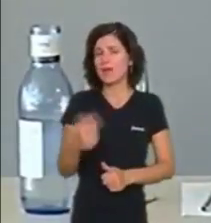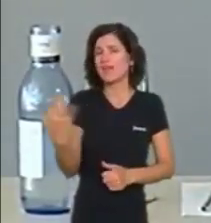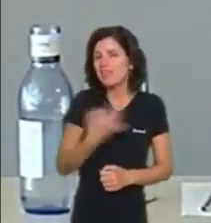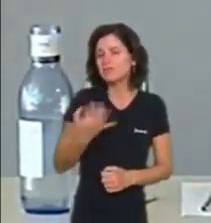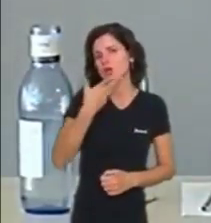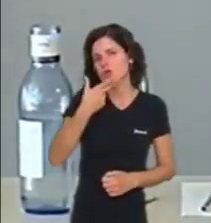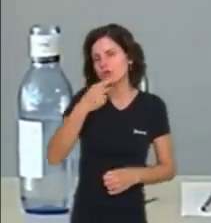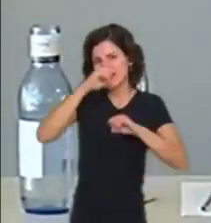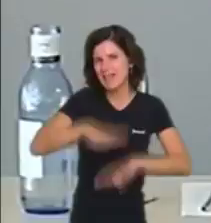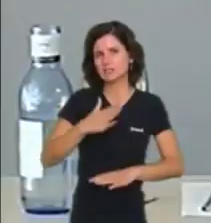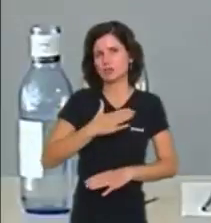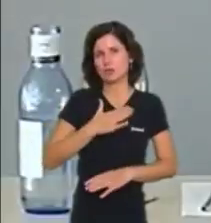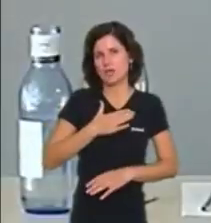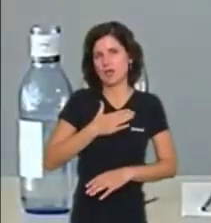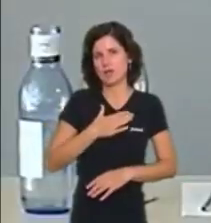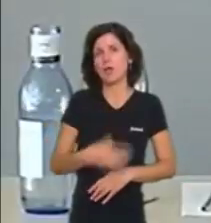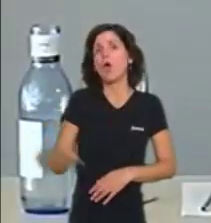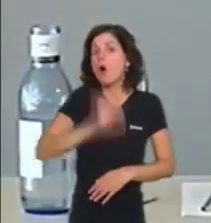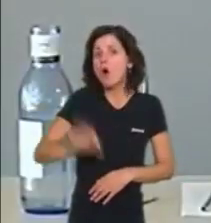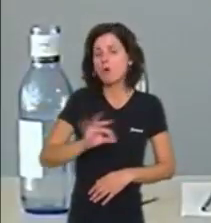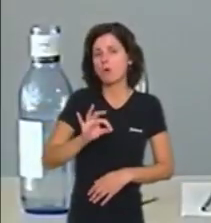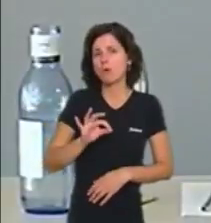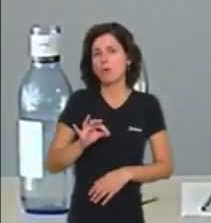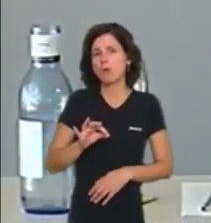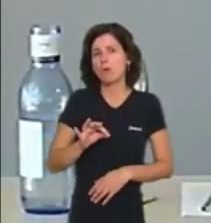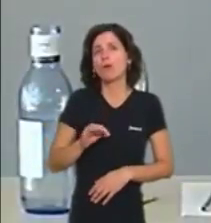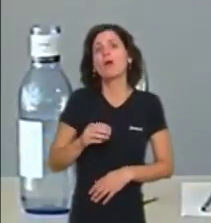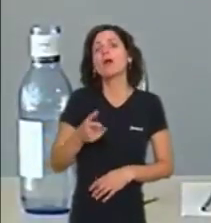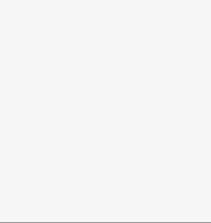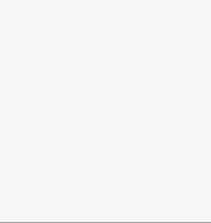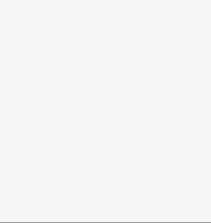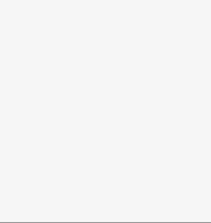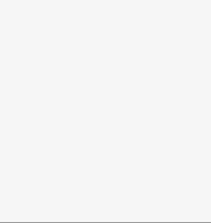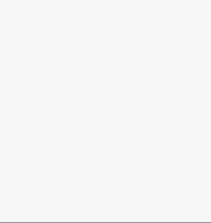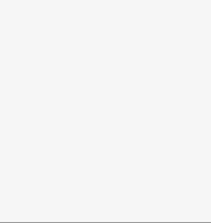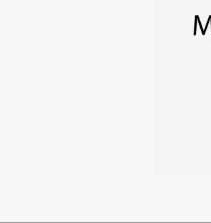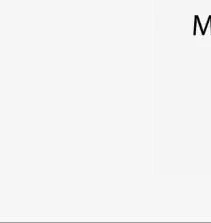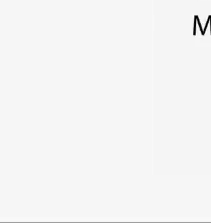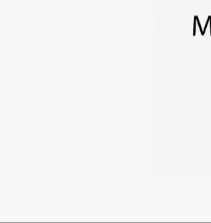o ha estat molt còmode en la part més negra de la nostra història.